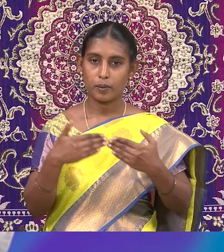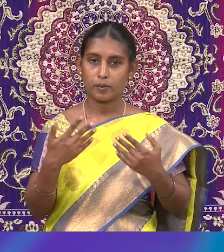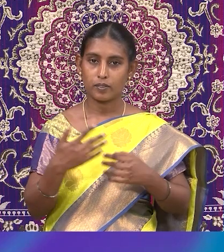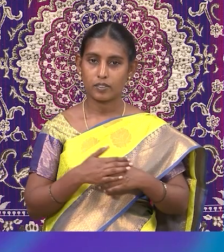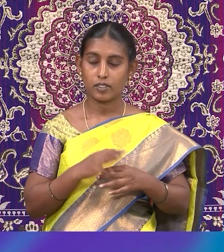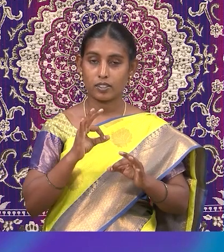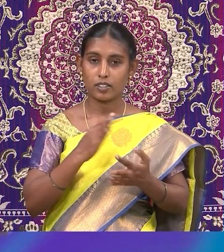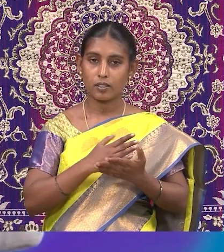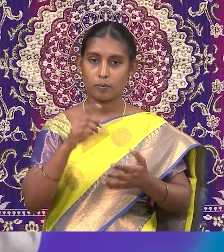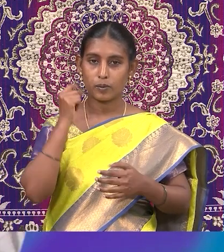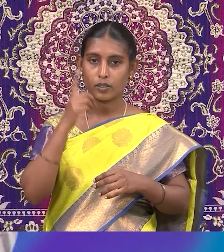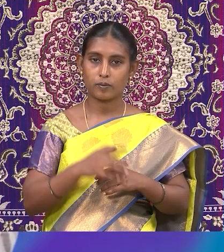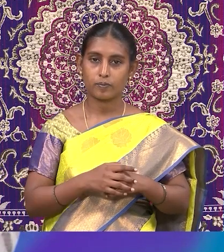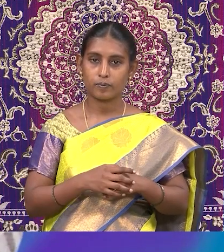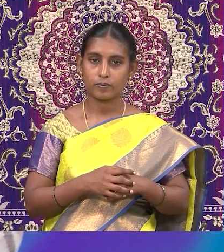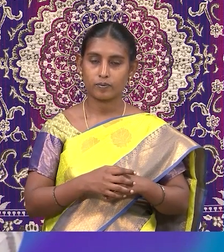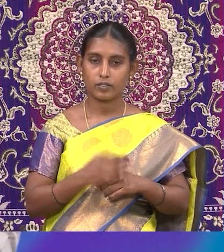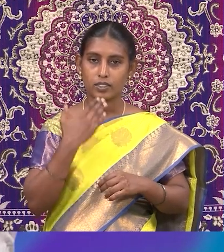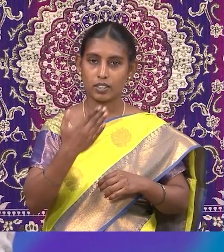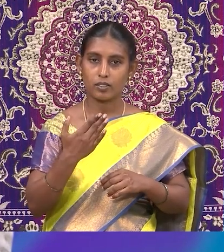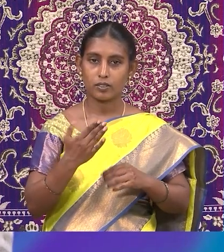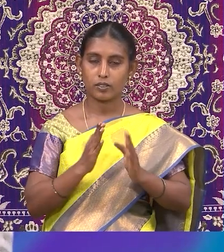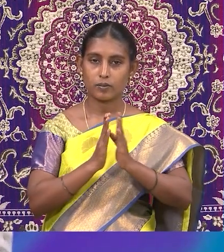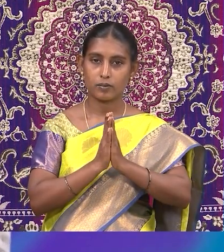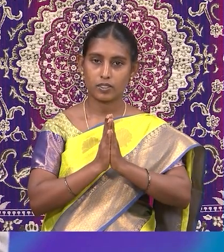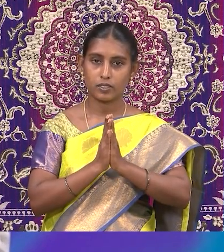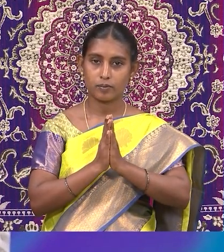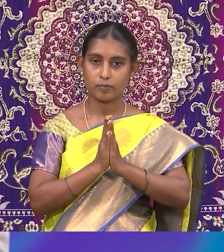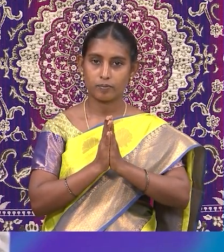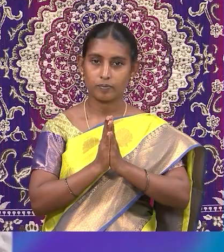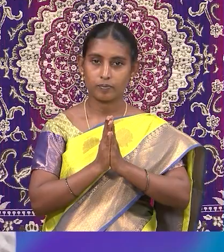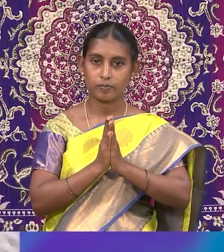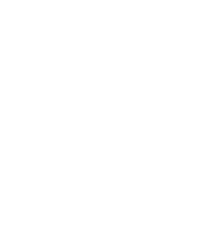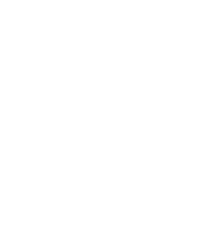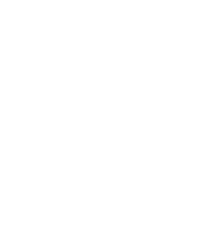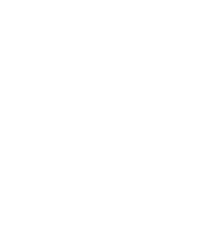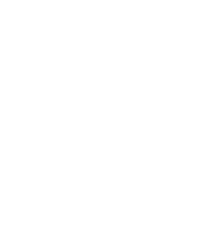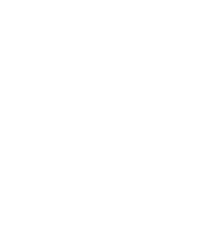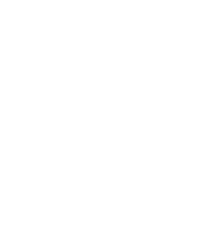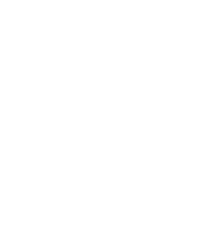தெளிவாக உங்களுக்கு புரியும். நன்றி, வணக்கம், காட் பிளஸ் யூ.